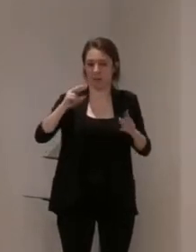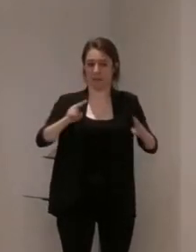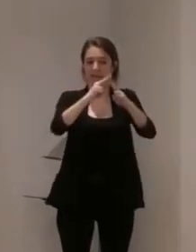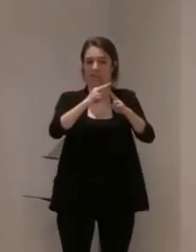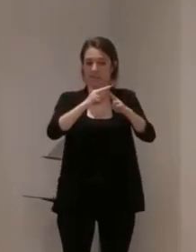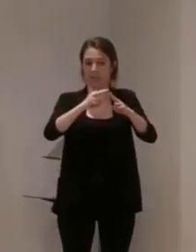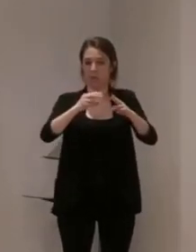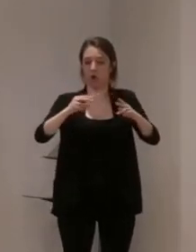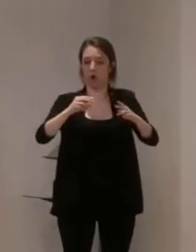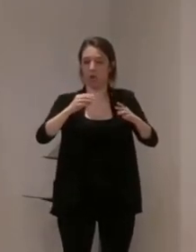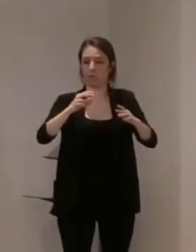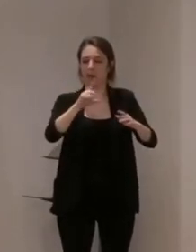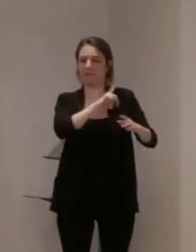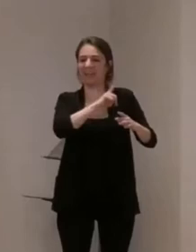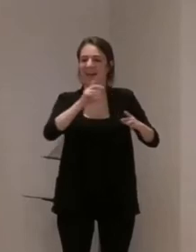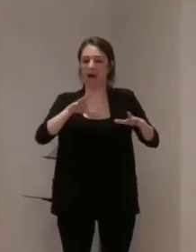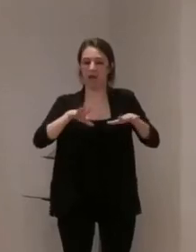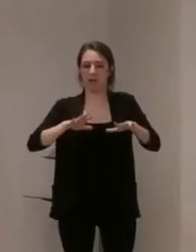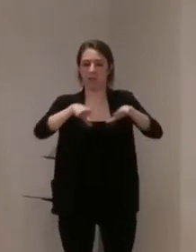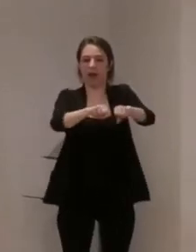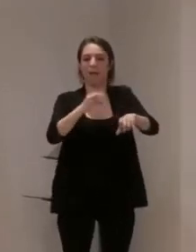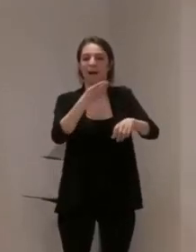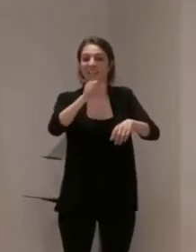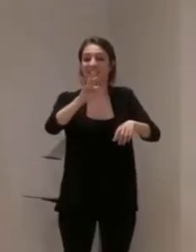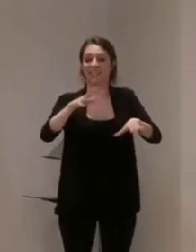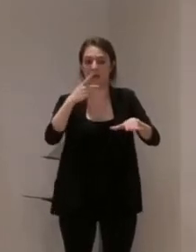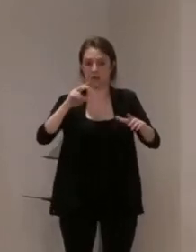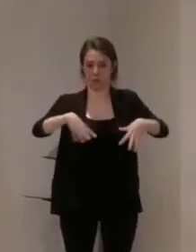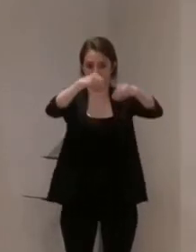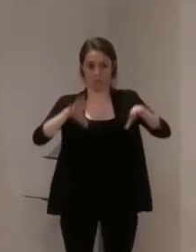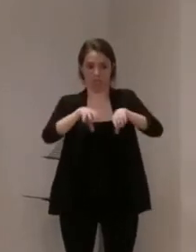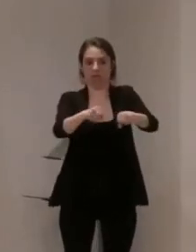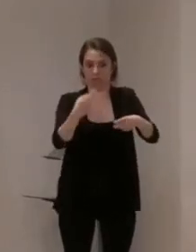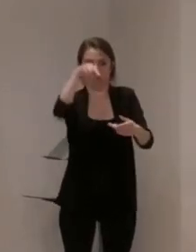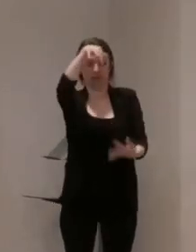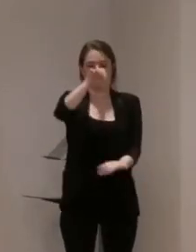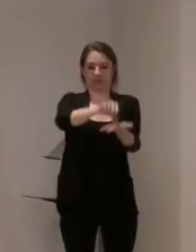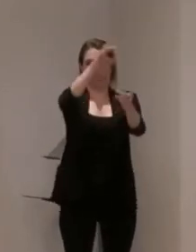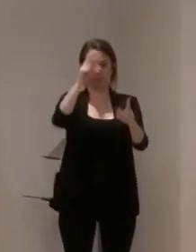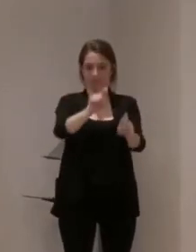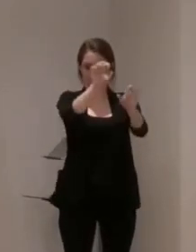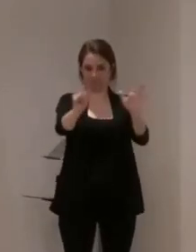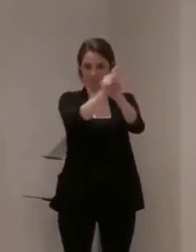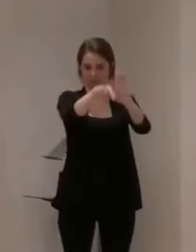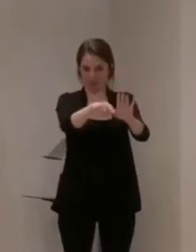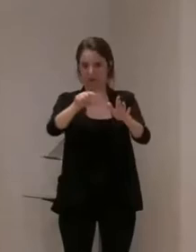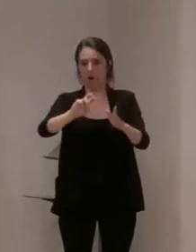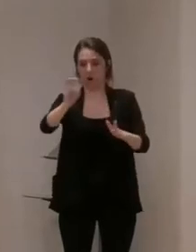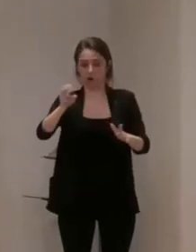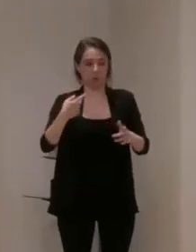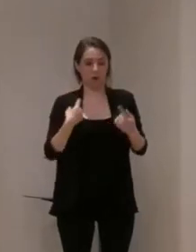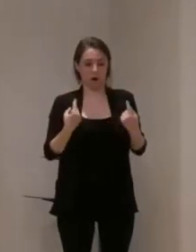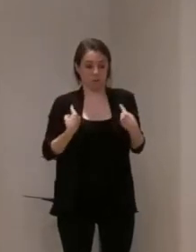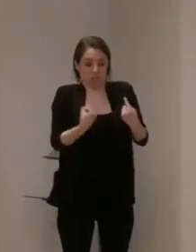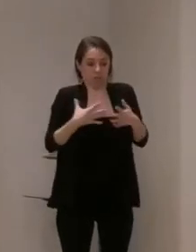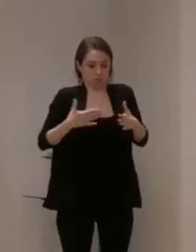hi ha les primaveres àrabs al Caire, van a cremar el lloc militar de la policia de Mubarak. Hi ha un primer instint de